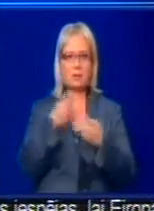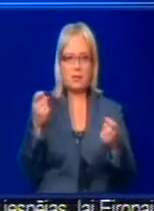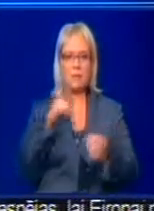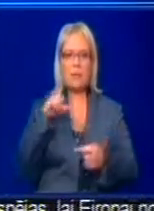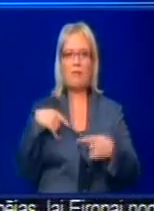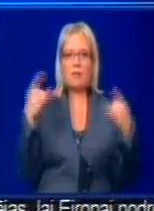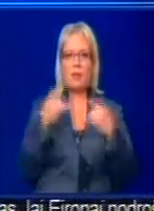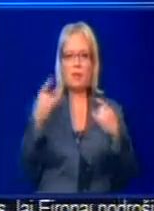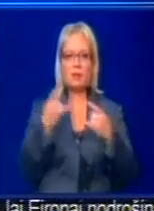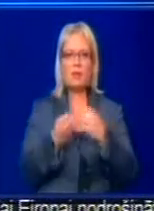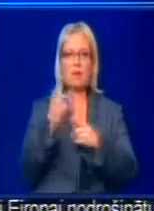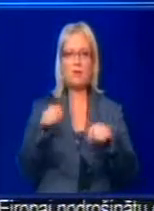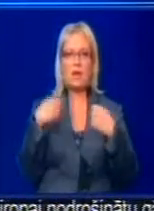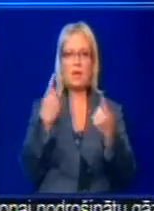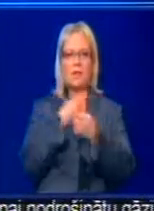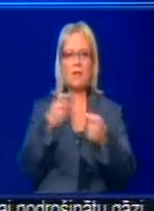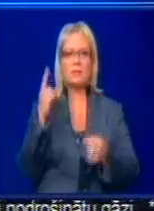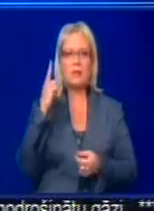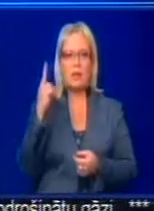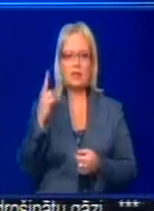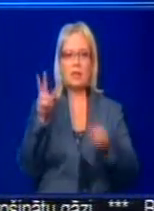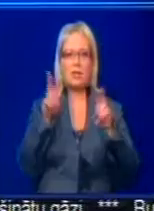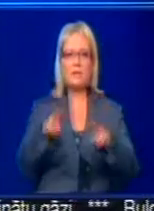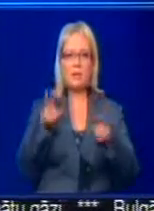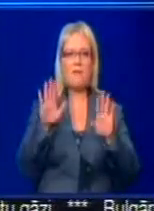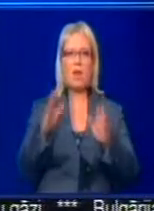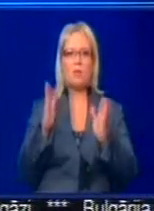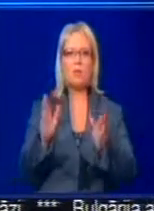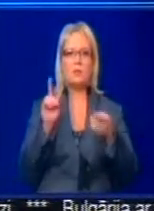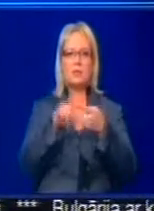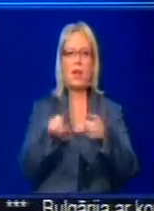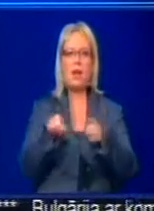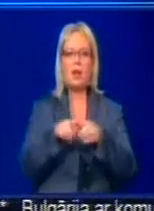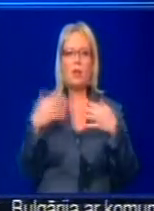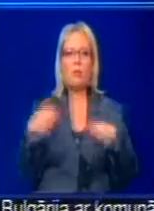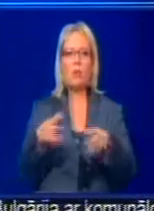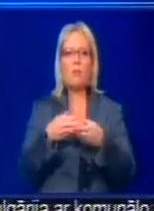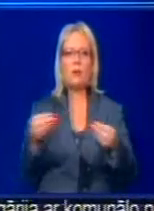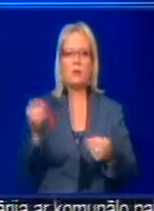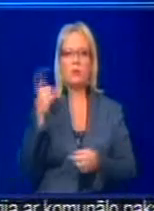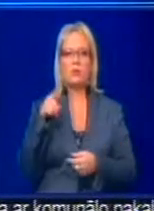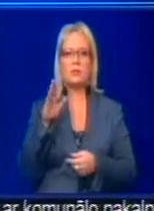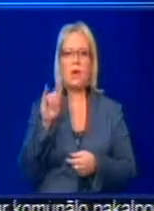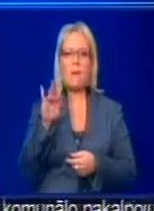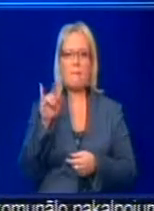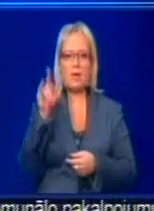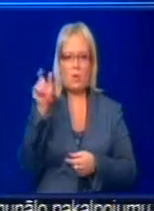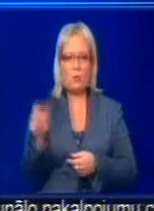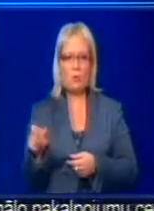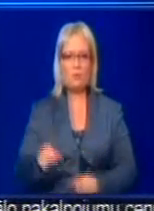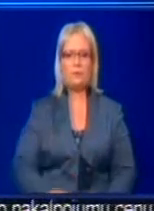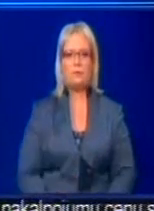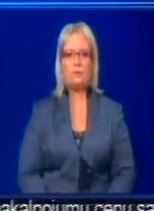tikmēr Latvijas televīzijas avots sniegtā informācija liecina. Šī izmeklēšana varētu būt saistīta arī ar nu jau pazudušo Āriju